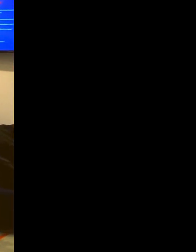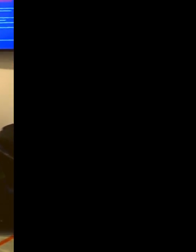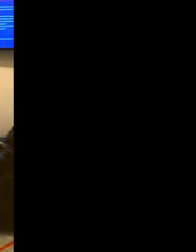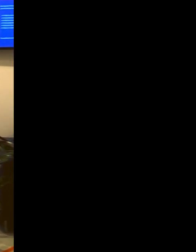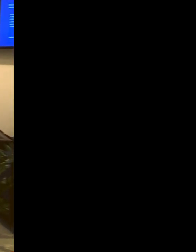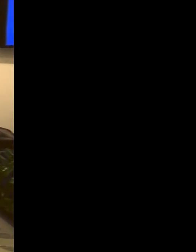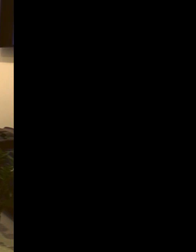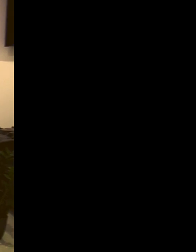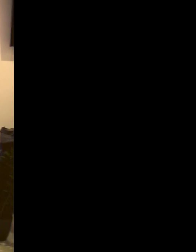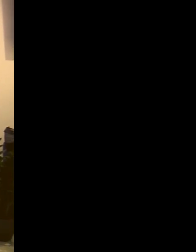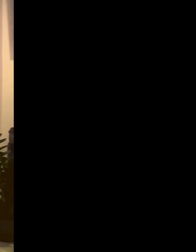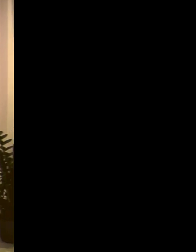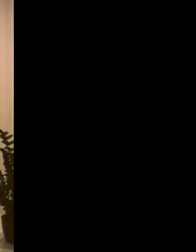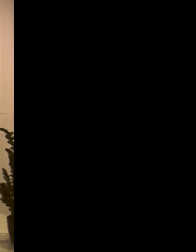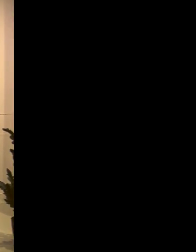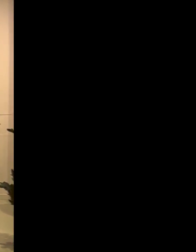Come to me now